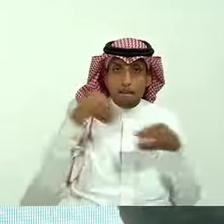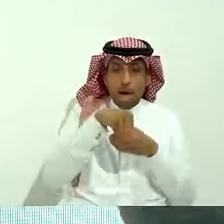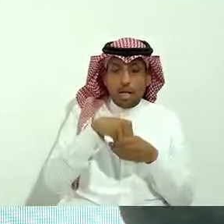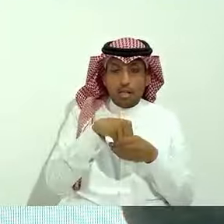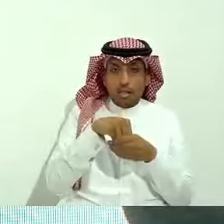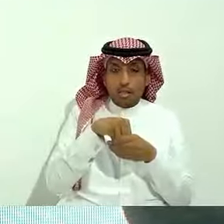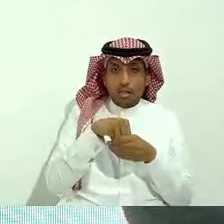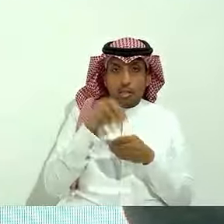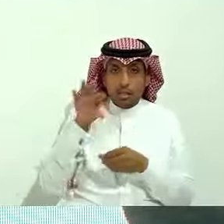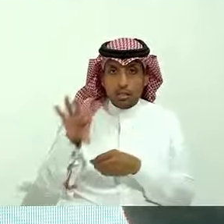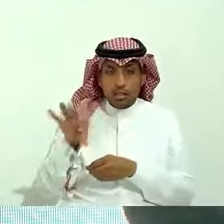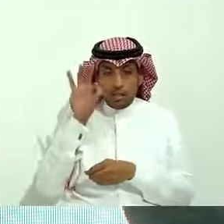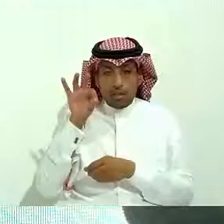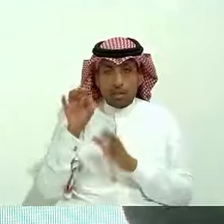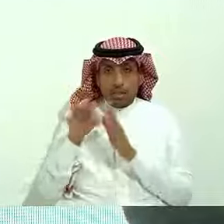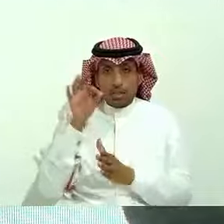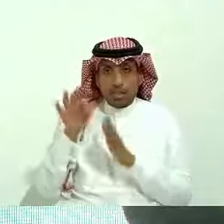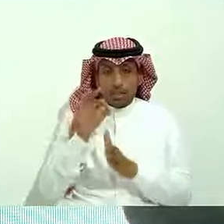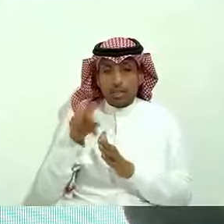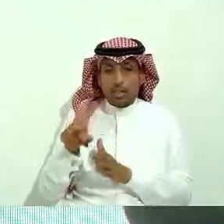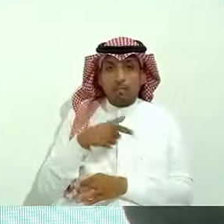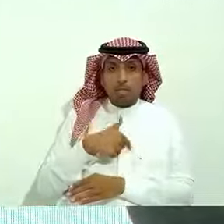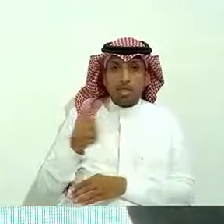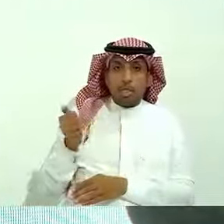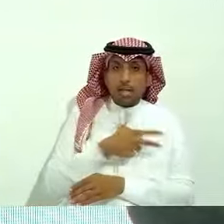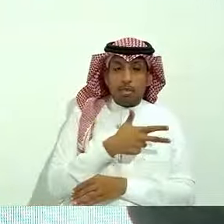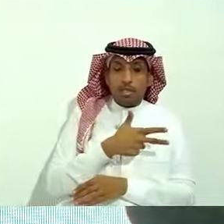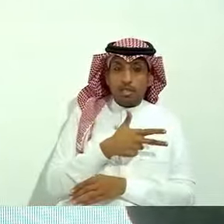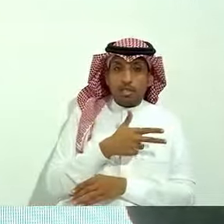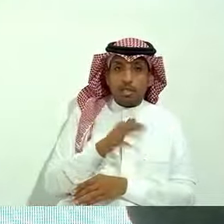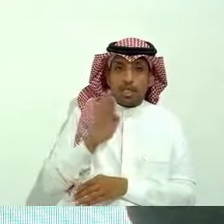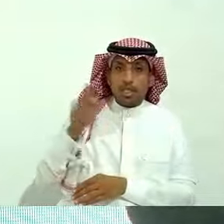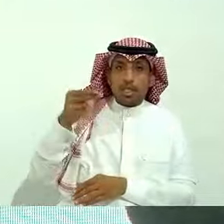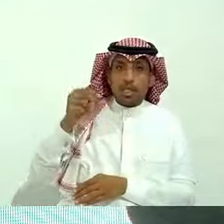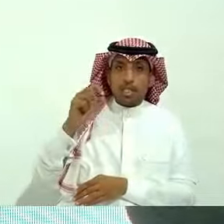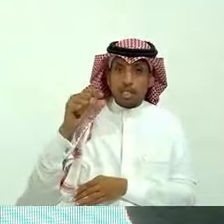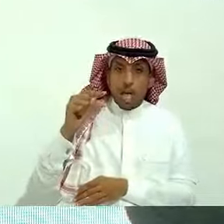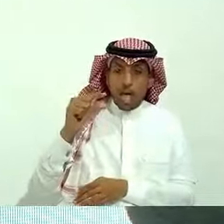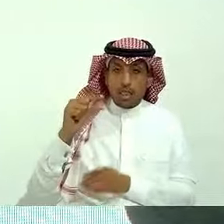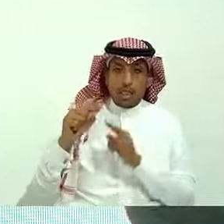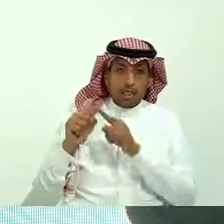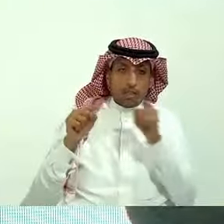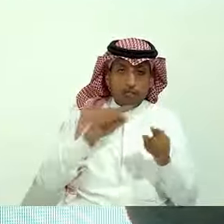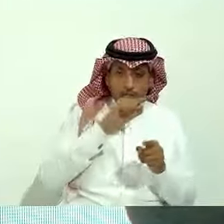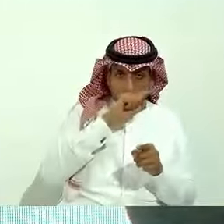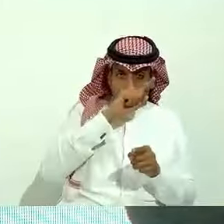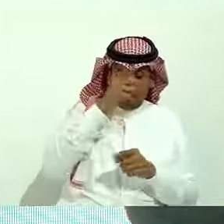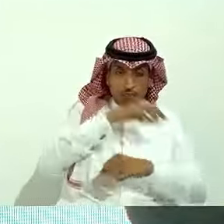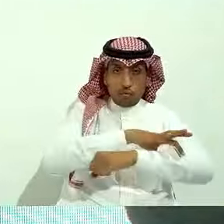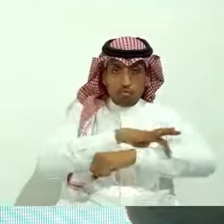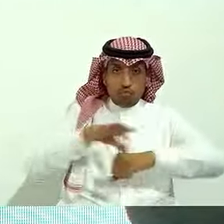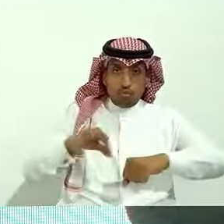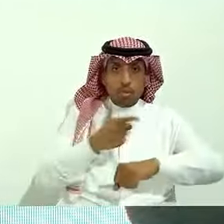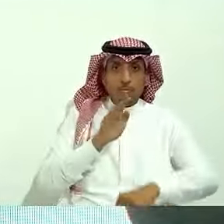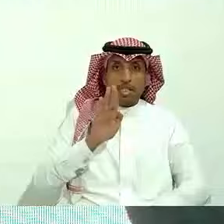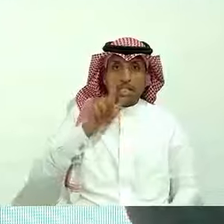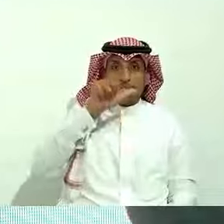أخذت التطريز من قبيلة بني سعد وشكل الكم من قبيلة